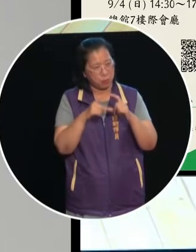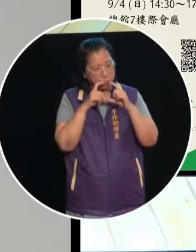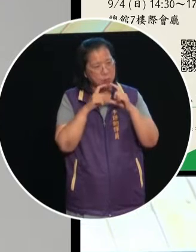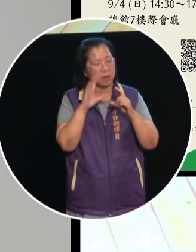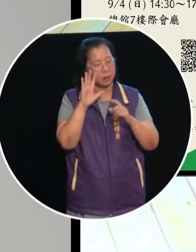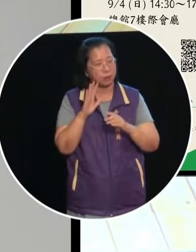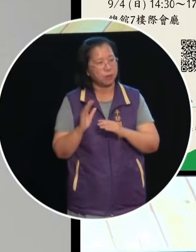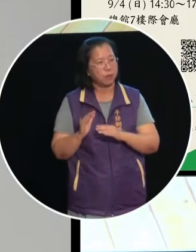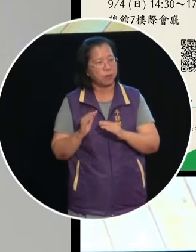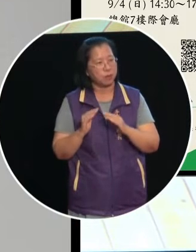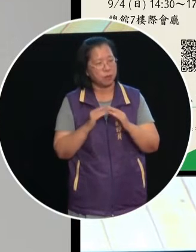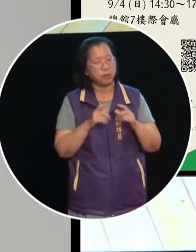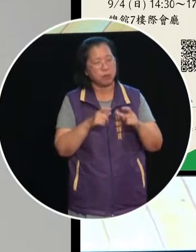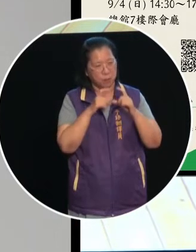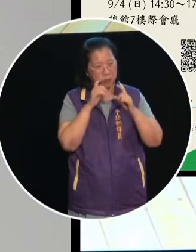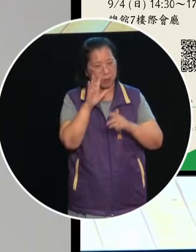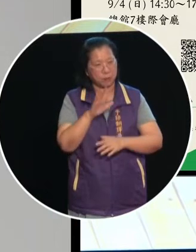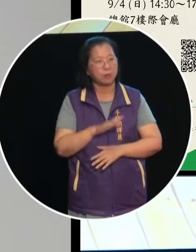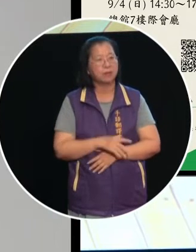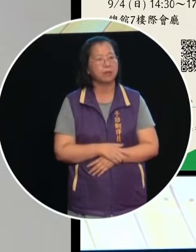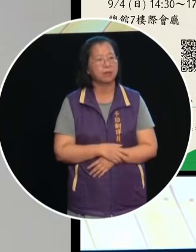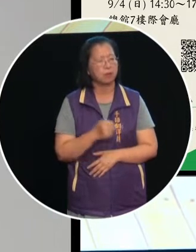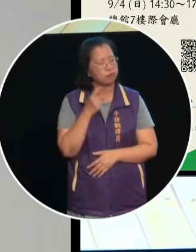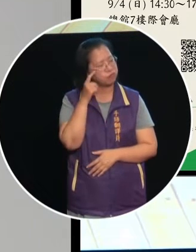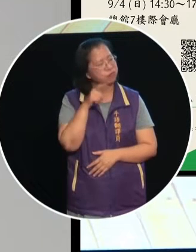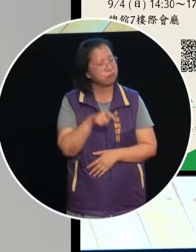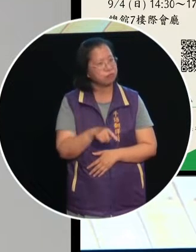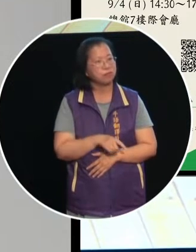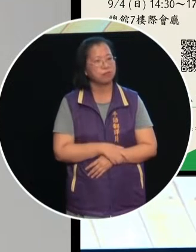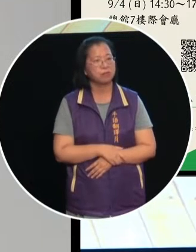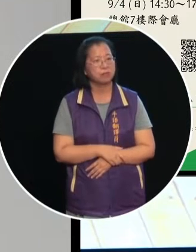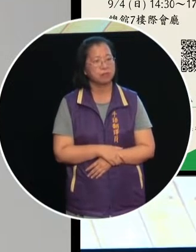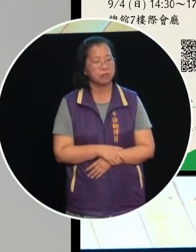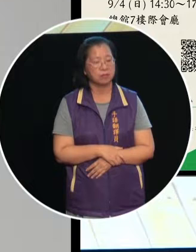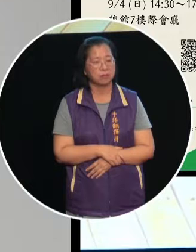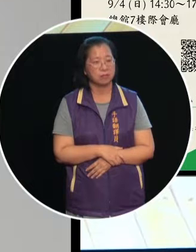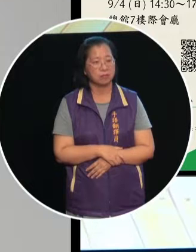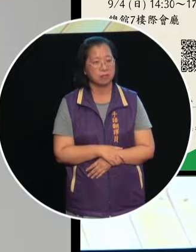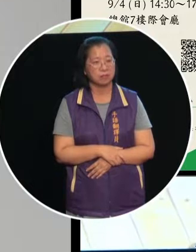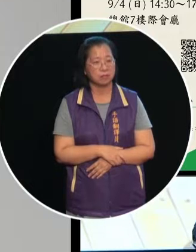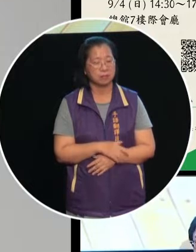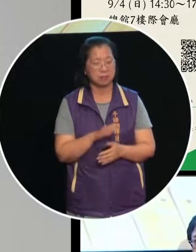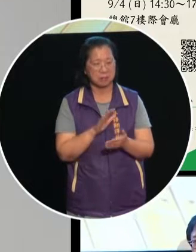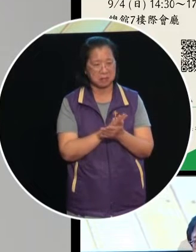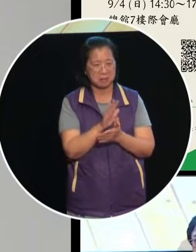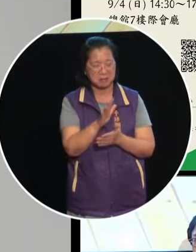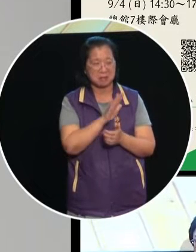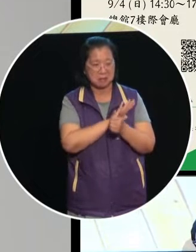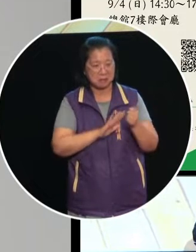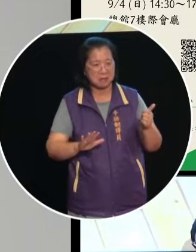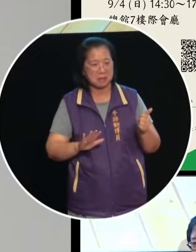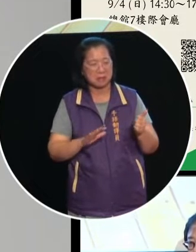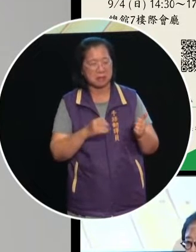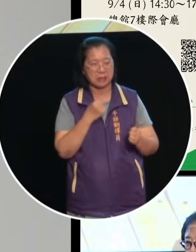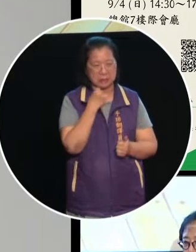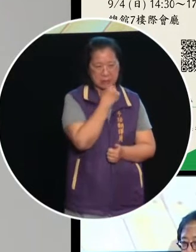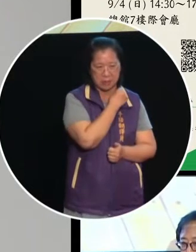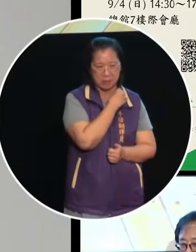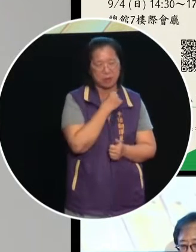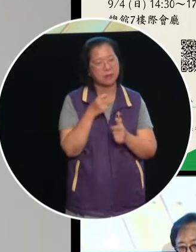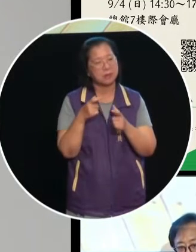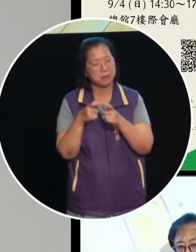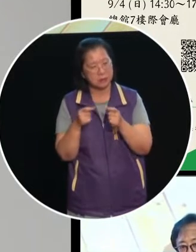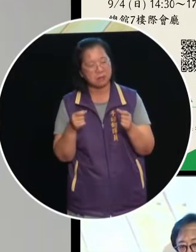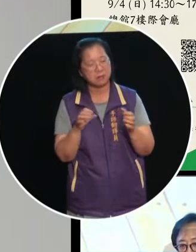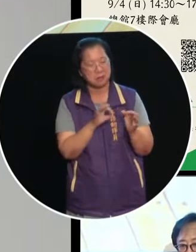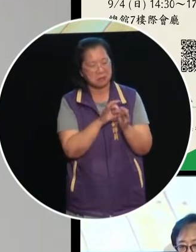所以呢，我觉得这个政治效果未来一定会影响到台陆关系，